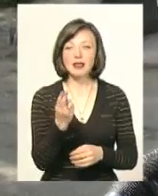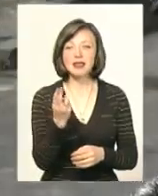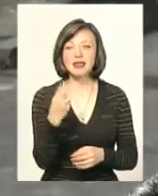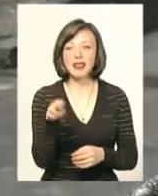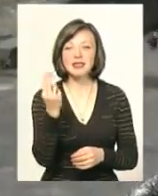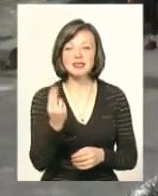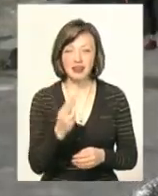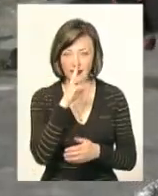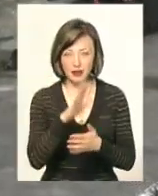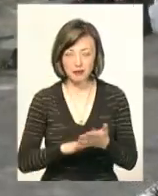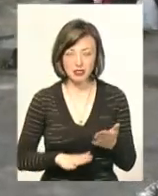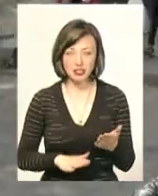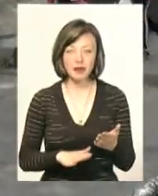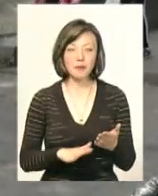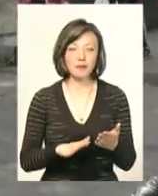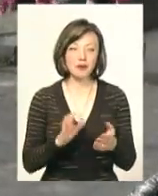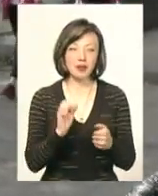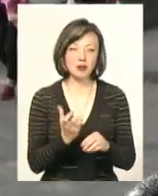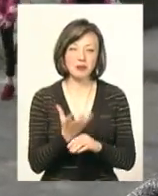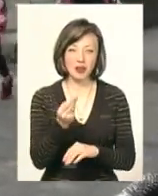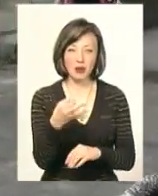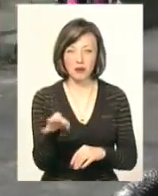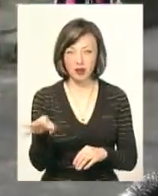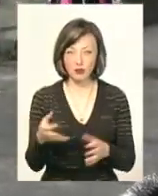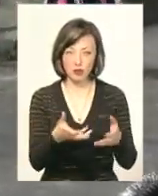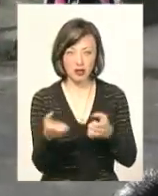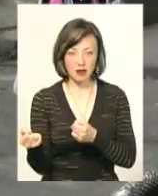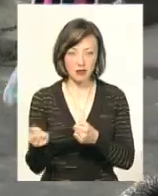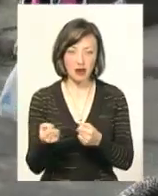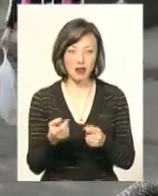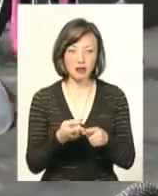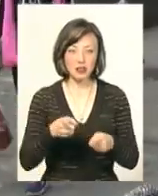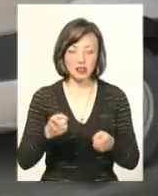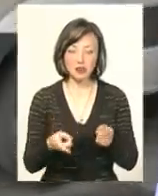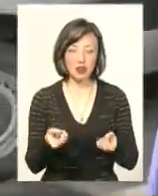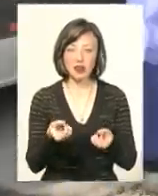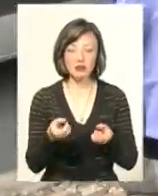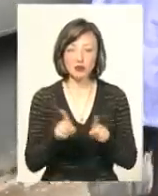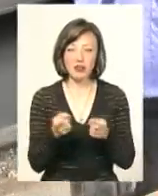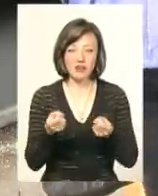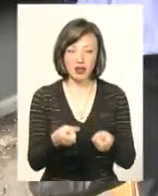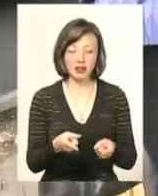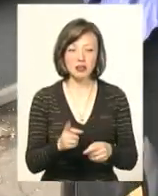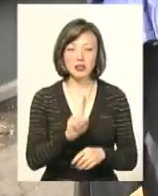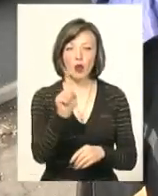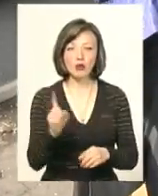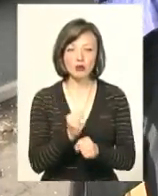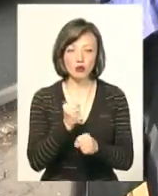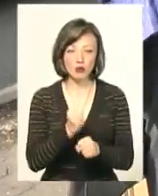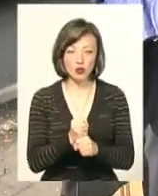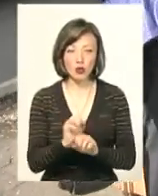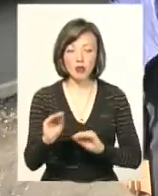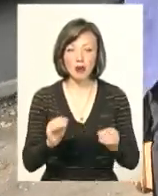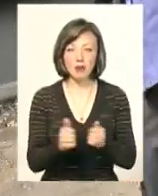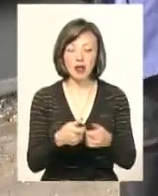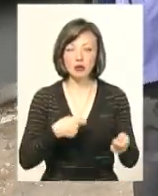подіти. Можна і навіть заплатити там по пару тих копійок, щоб люди, ну, щоб приймали, щоб дійсно, щоб не викидати. За годину роботи до мобільного пункту, облаштованого